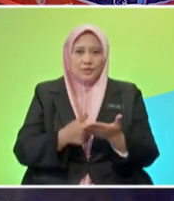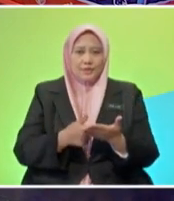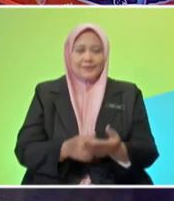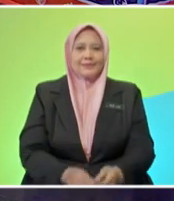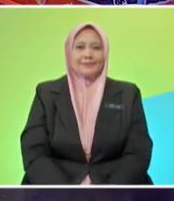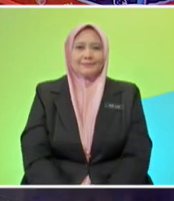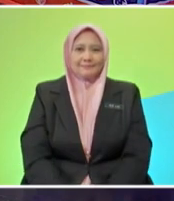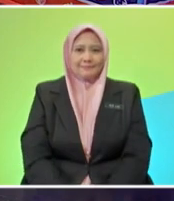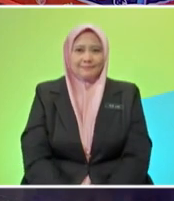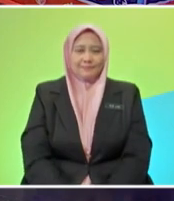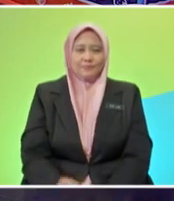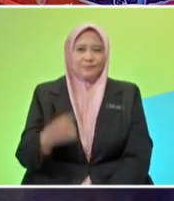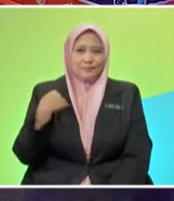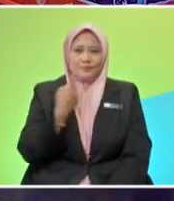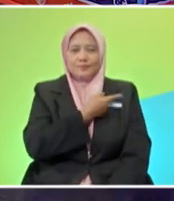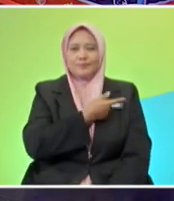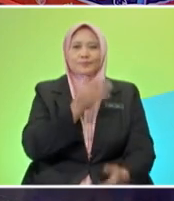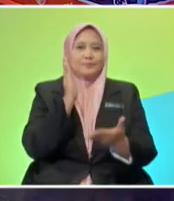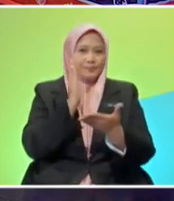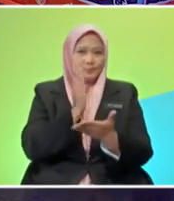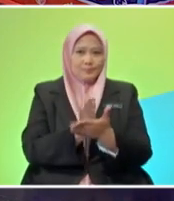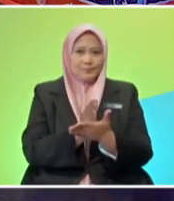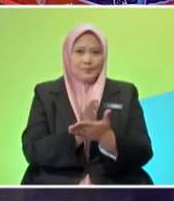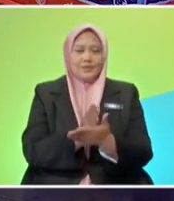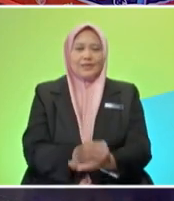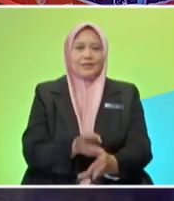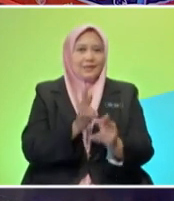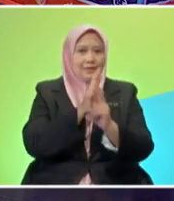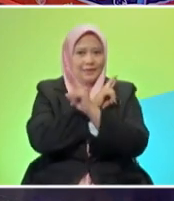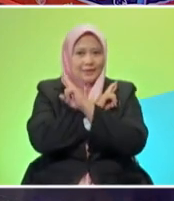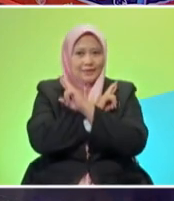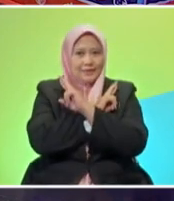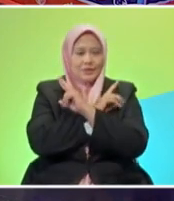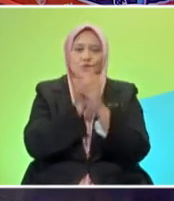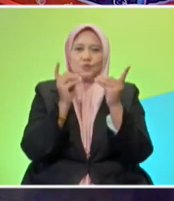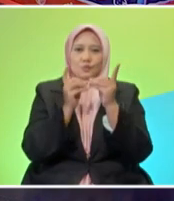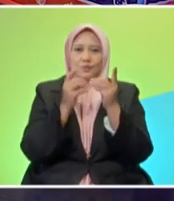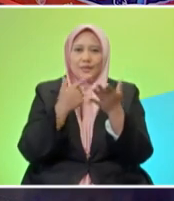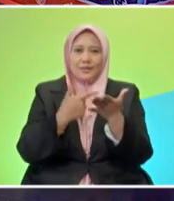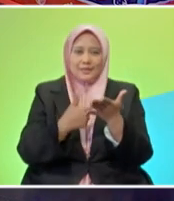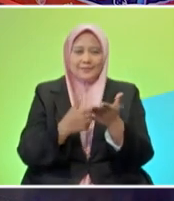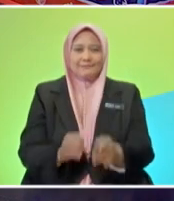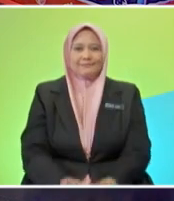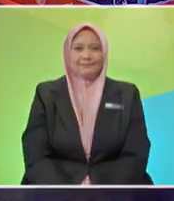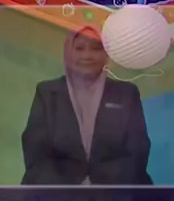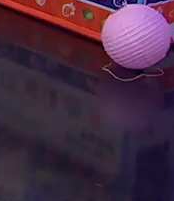lebih menyeronokkan, kita berhenti rehat seketika. Murid-murid di rumah, jangan ke mana-mana. Jumpa selepas ini di Didik TV KPM.